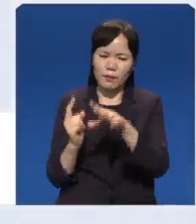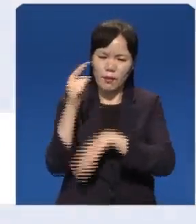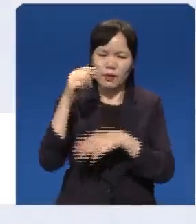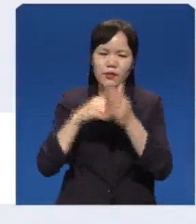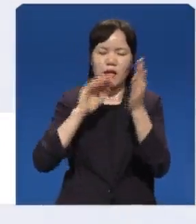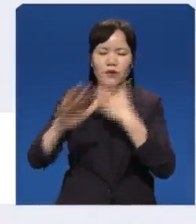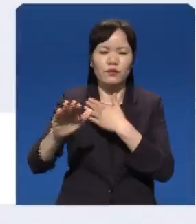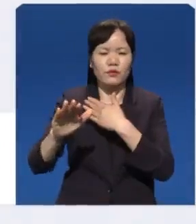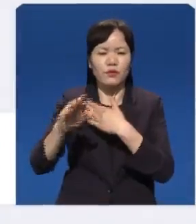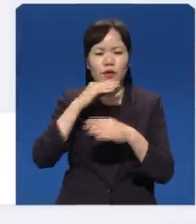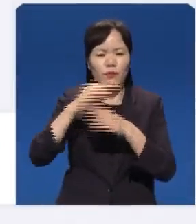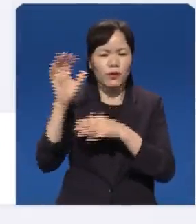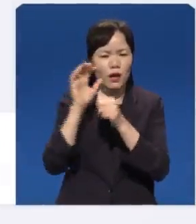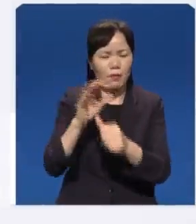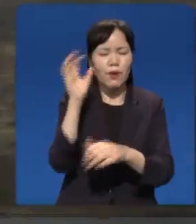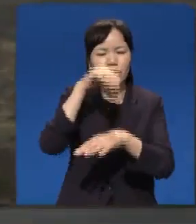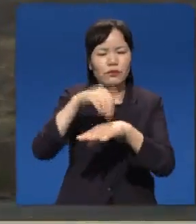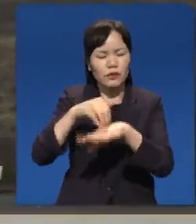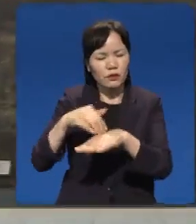훈련에 잇따라 불참했습니다.